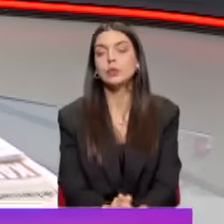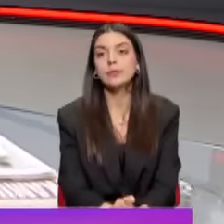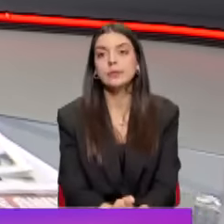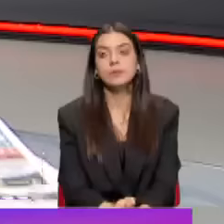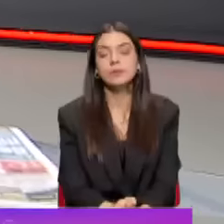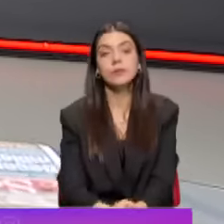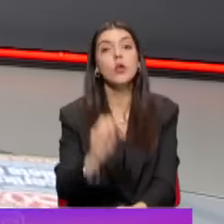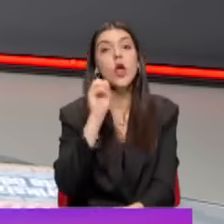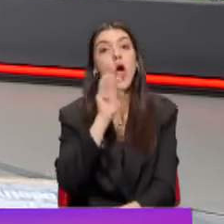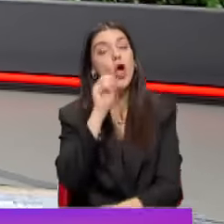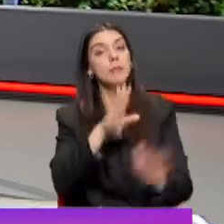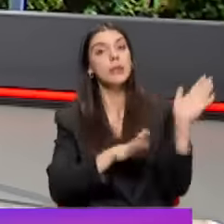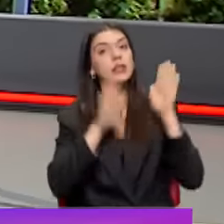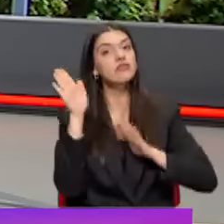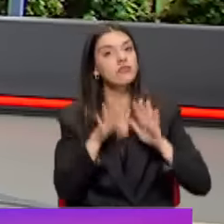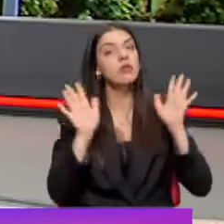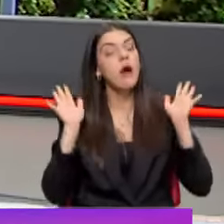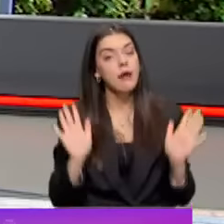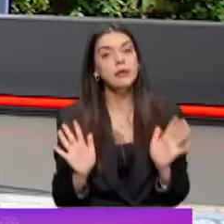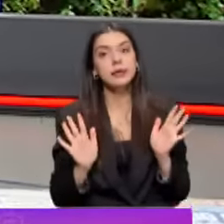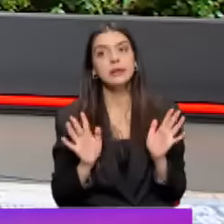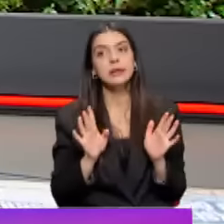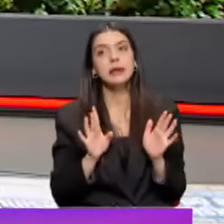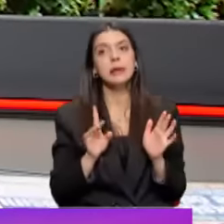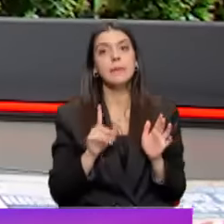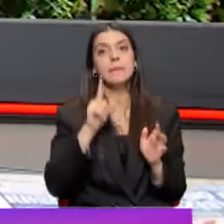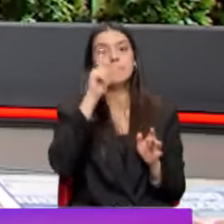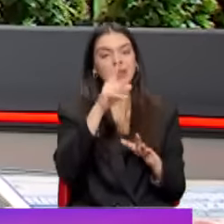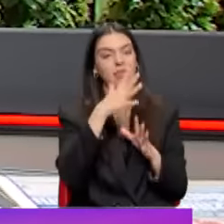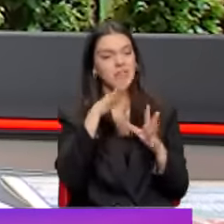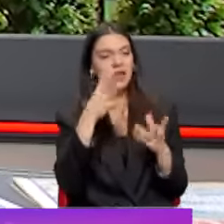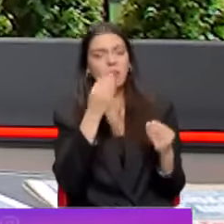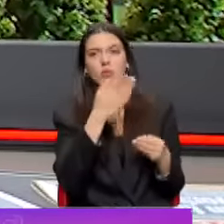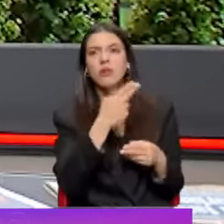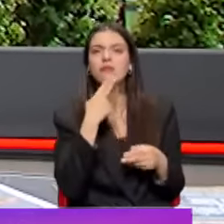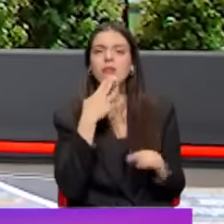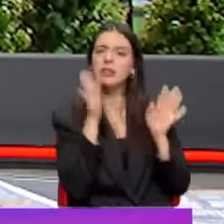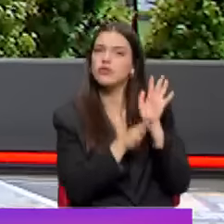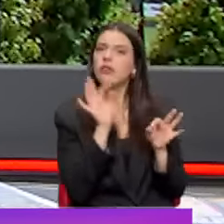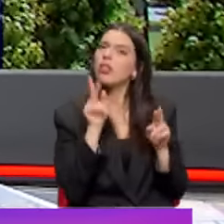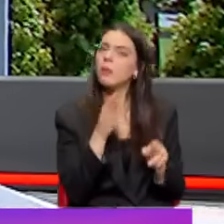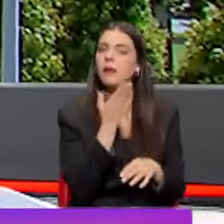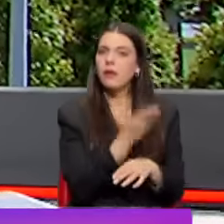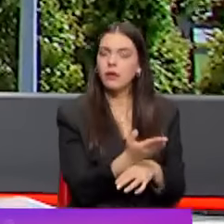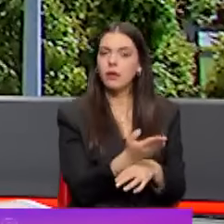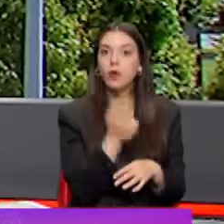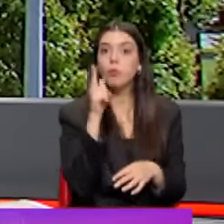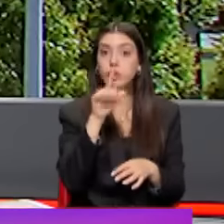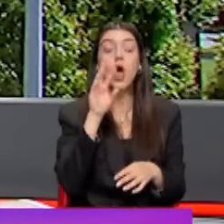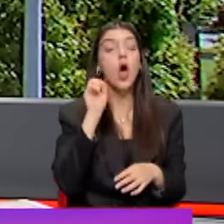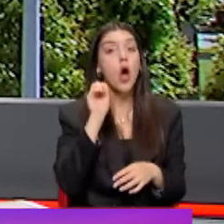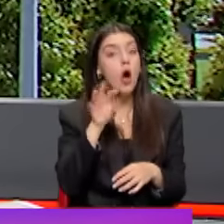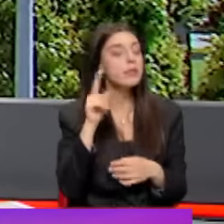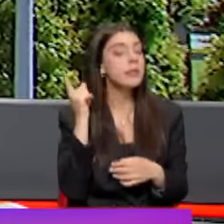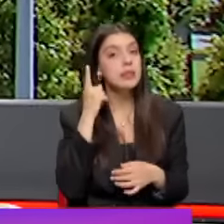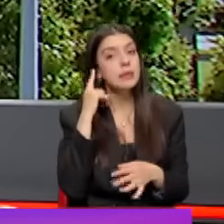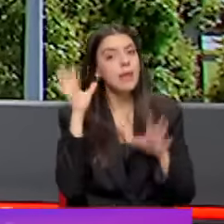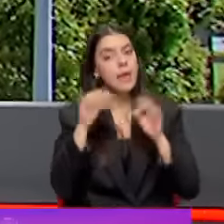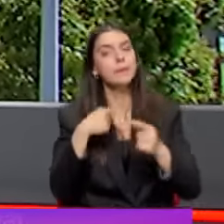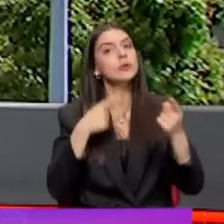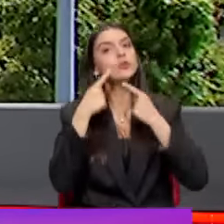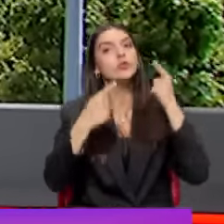öğretmene şiddet de artık bir desen oluşturdu kadına şiddet gibi burada öğretmenin ibar her fırsatta dile